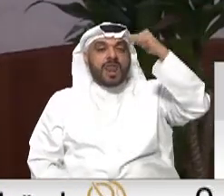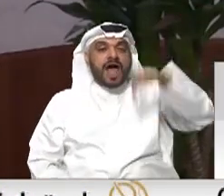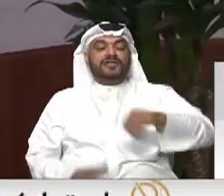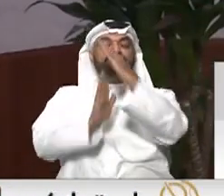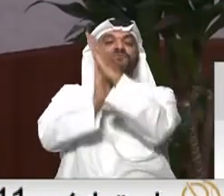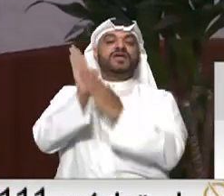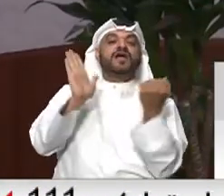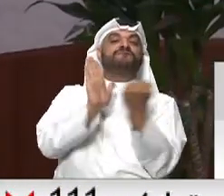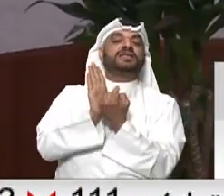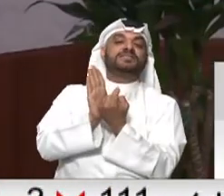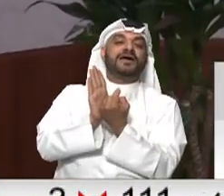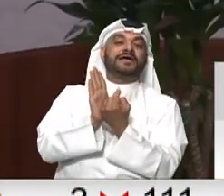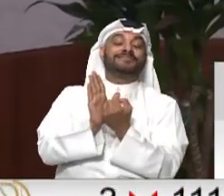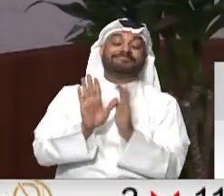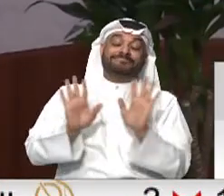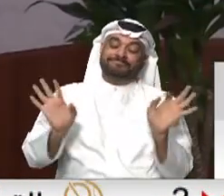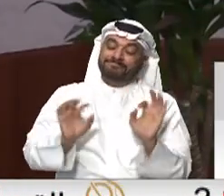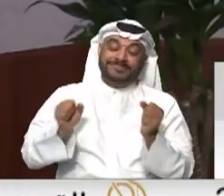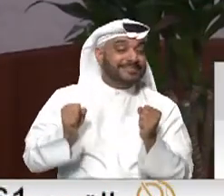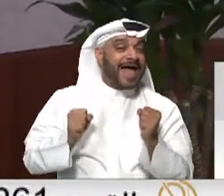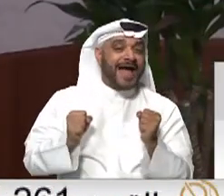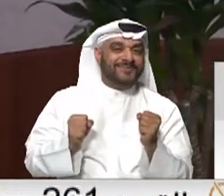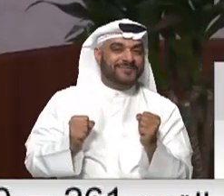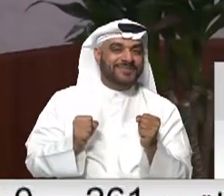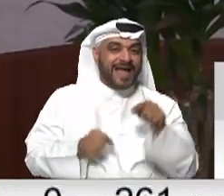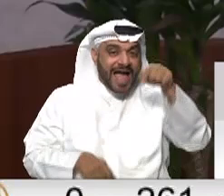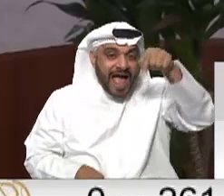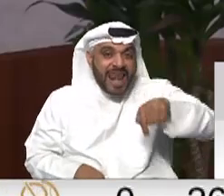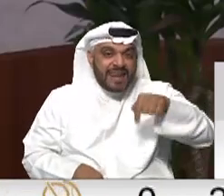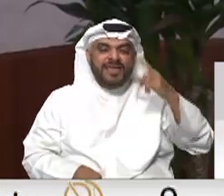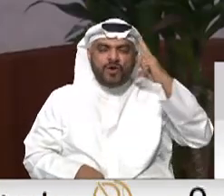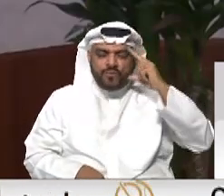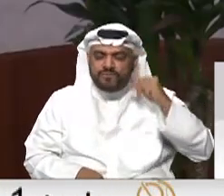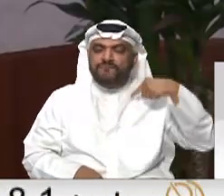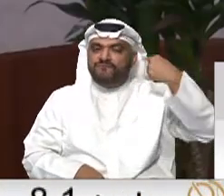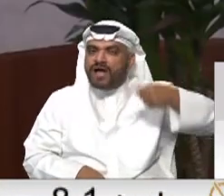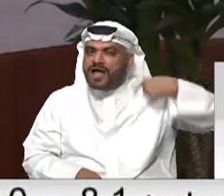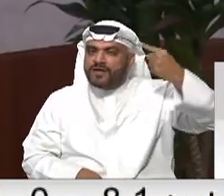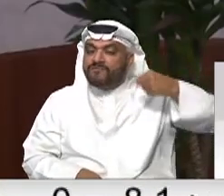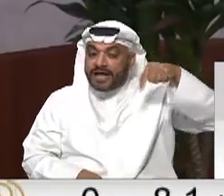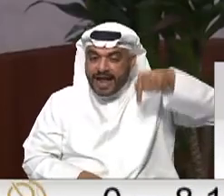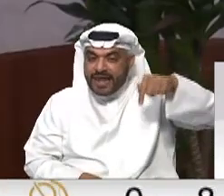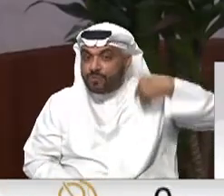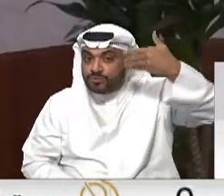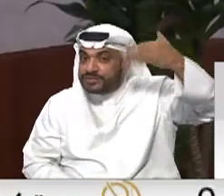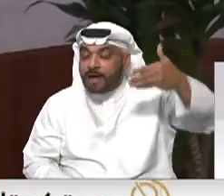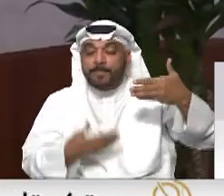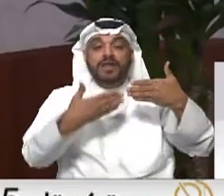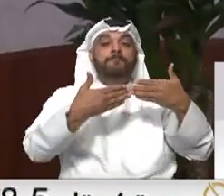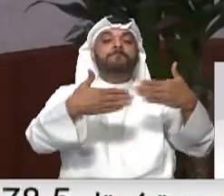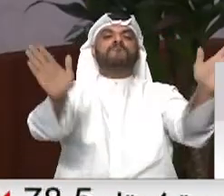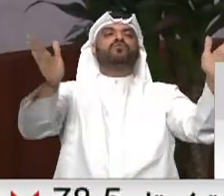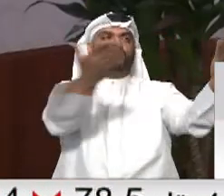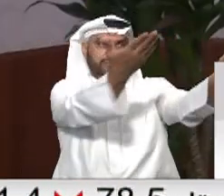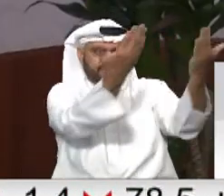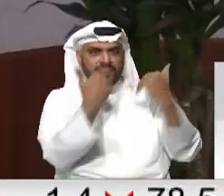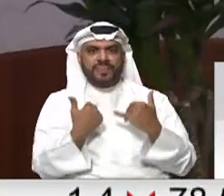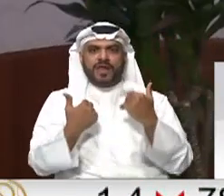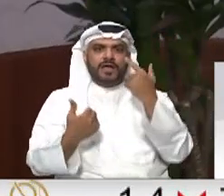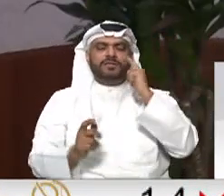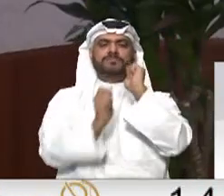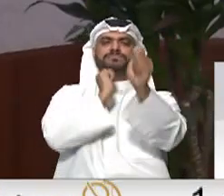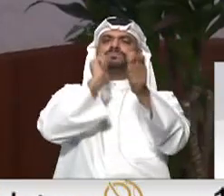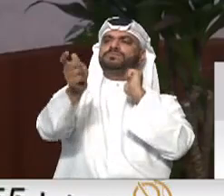وراح نكون شريك اساسي بالجمعيه ان شاء الله بجهود الجمعيه وجهود وجميع الجهات الحكوميه العامله